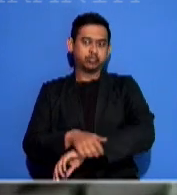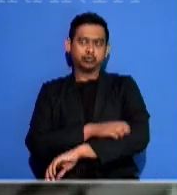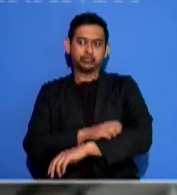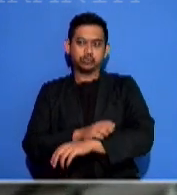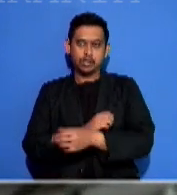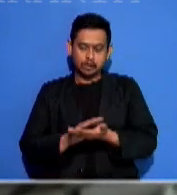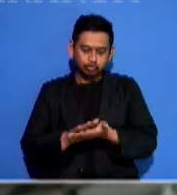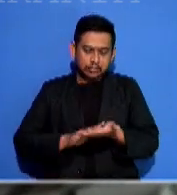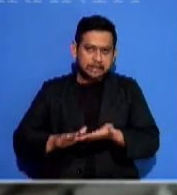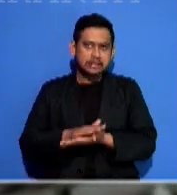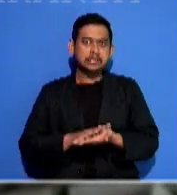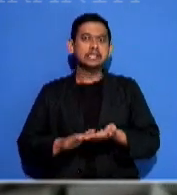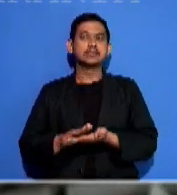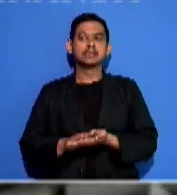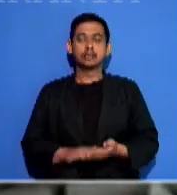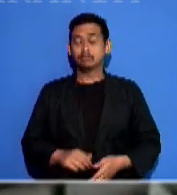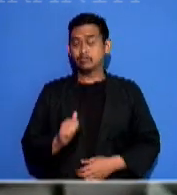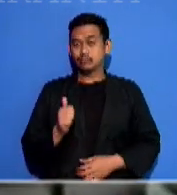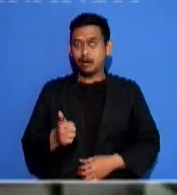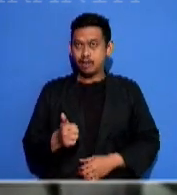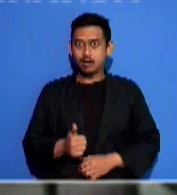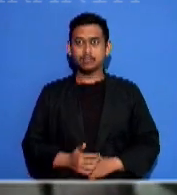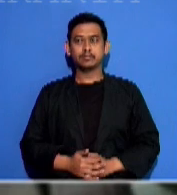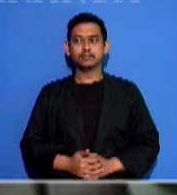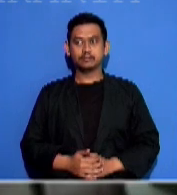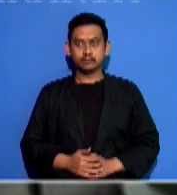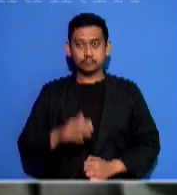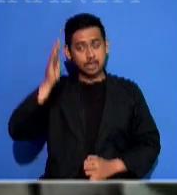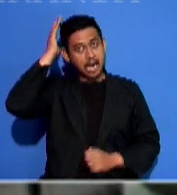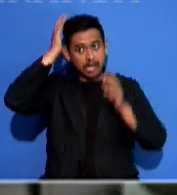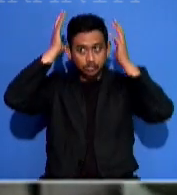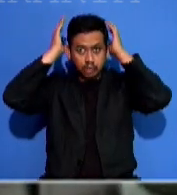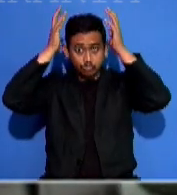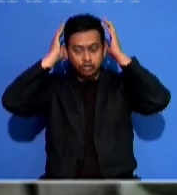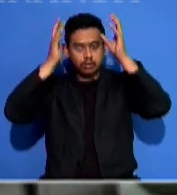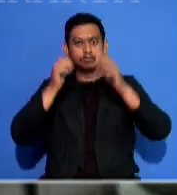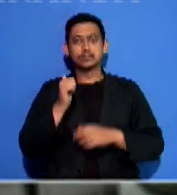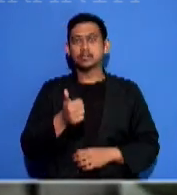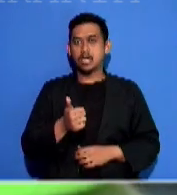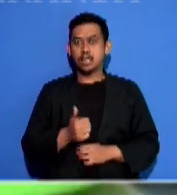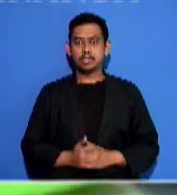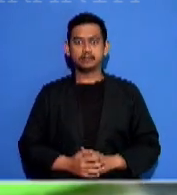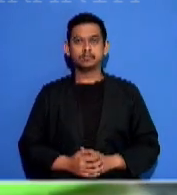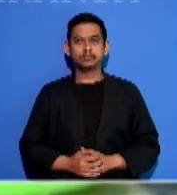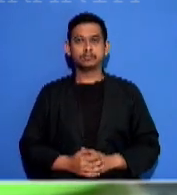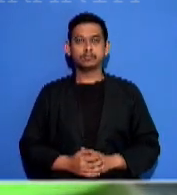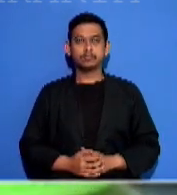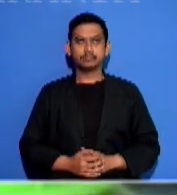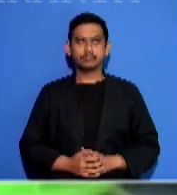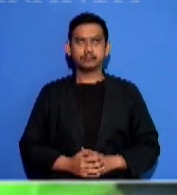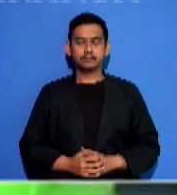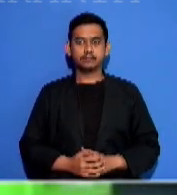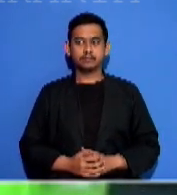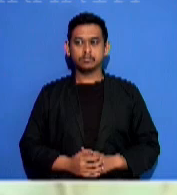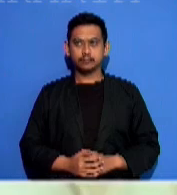saged sabun mandi, terus sampo, pokoknya manfaatnya kata sangat, Pak. Ngolah uwuh organik